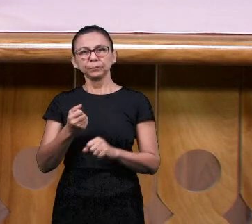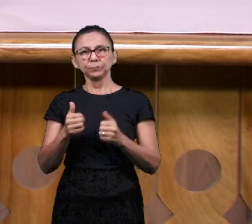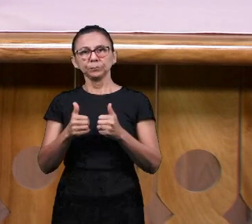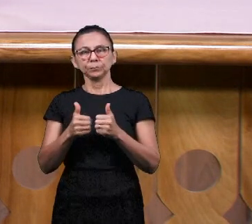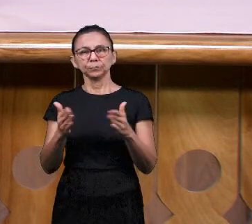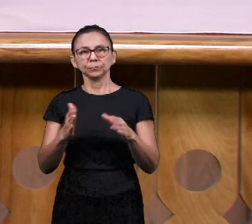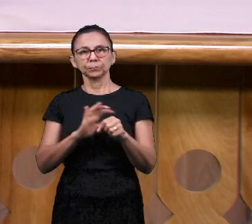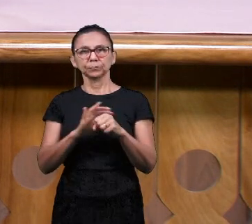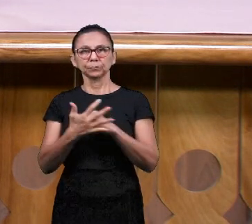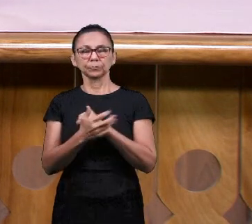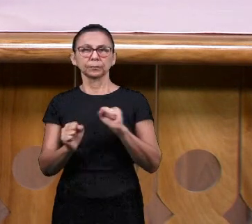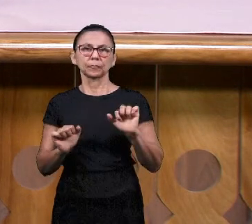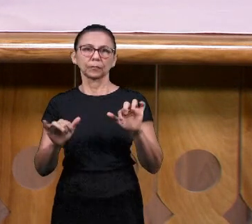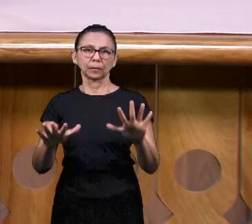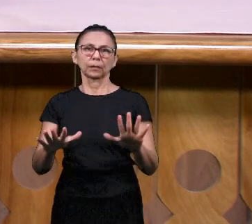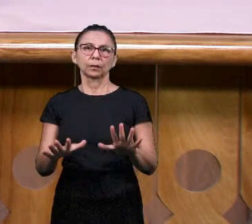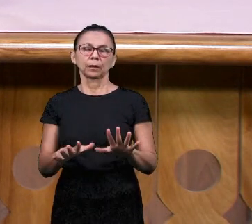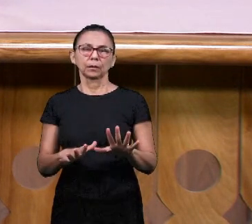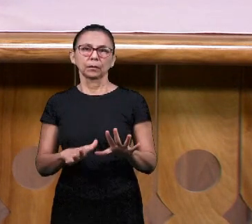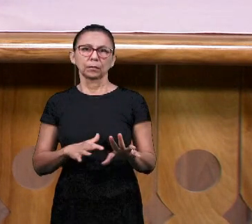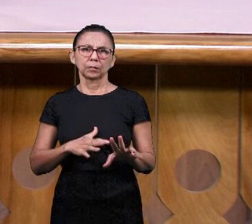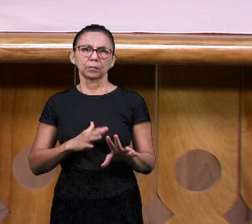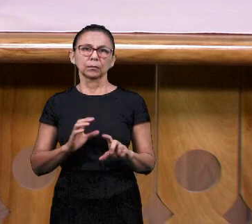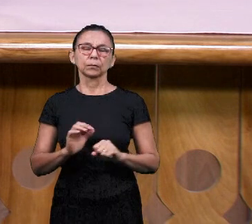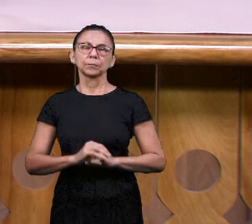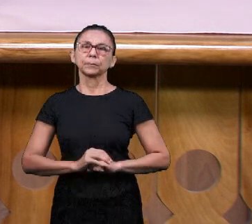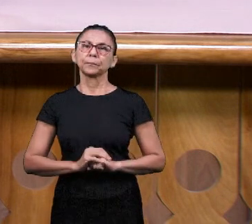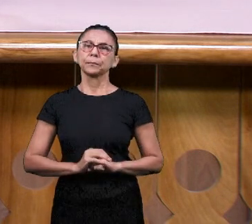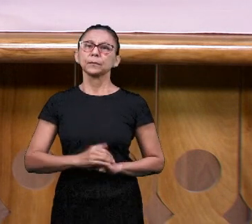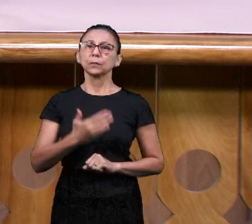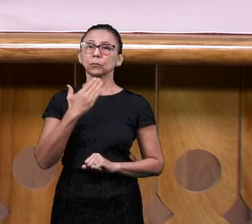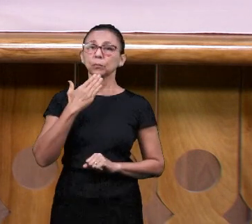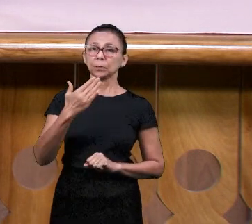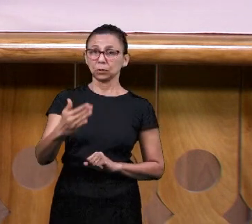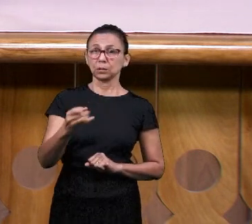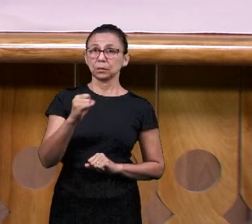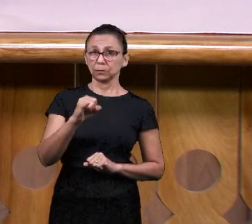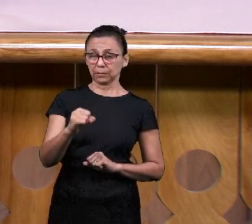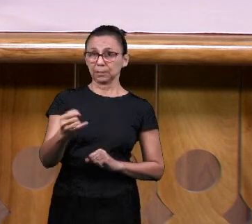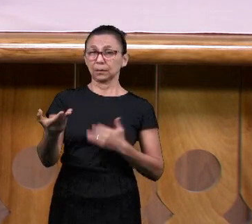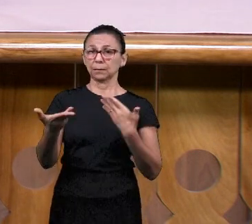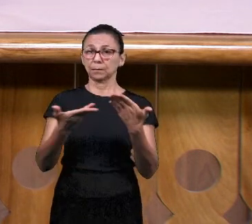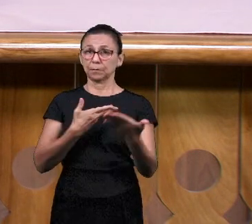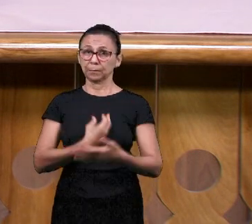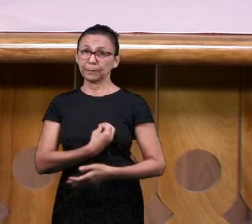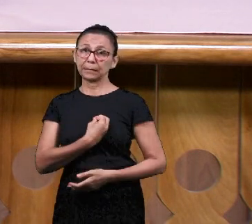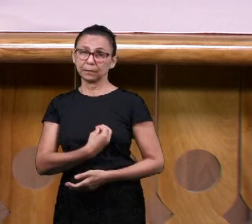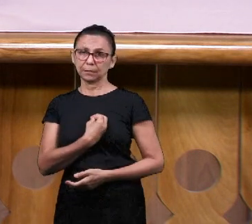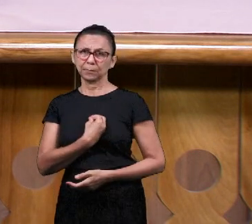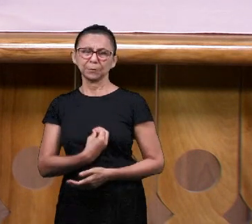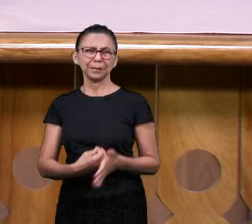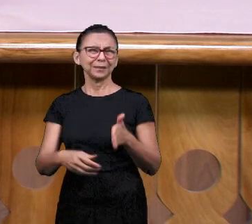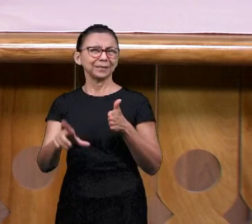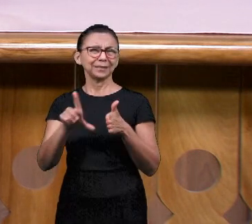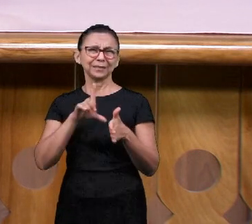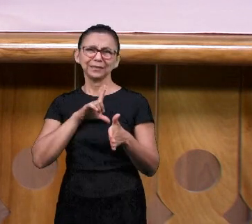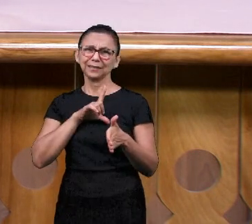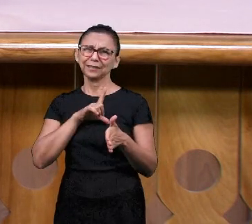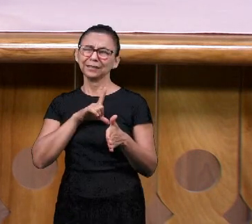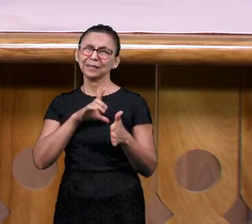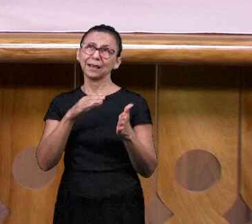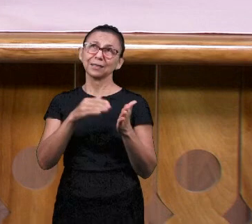c'est donné après la pandémie. C'est un travail intense, donc nous demandons que les frères et sœurs qui vont contribuer, qu'ils puissent